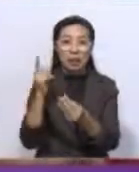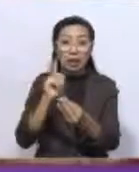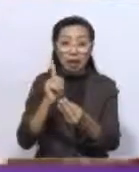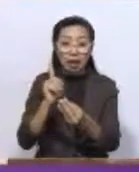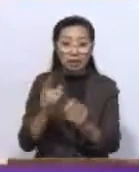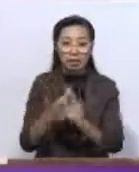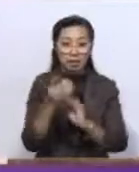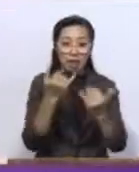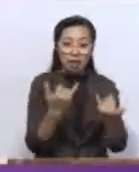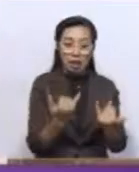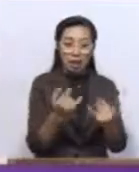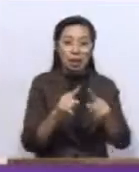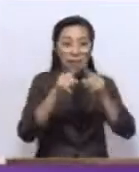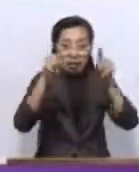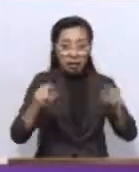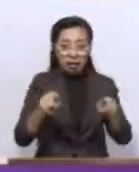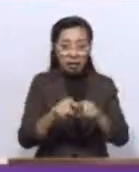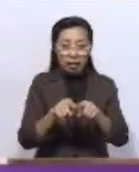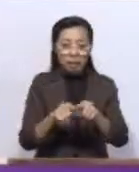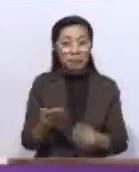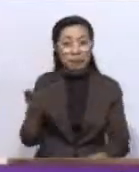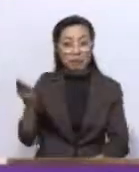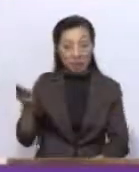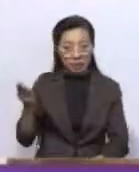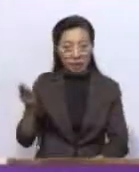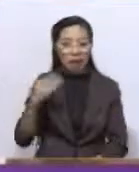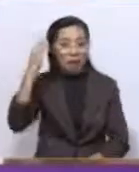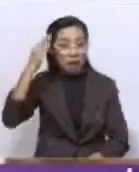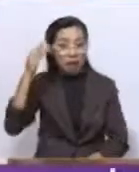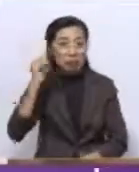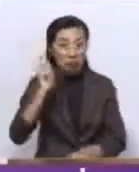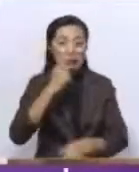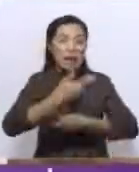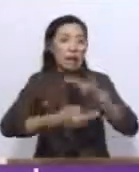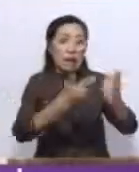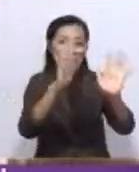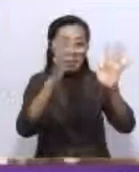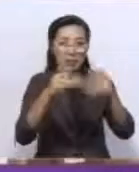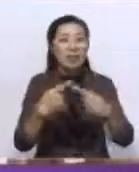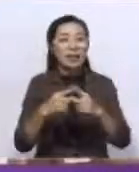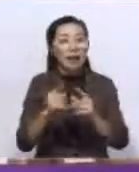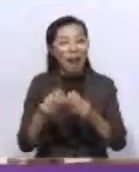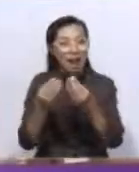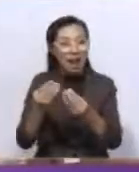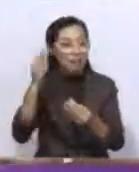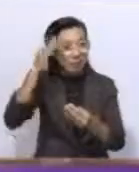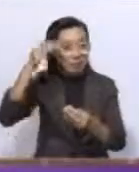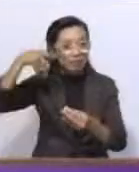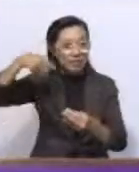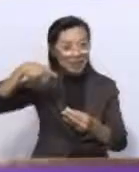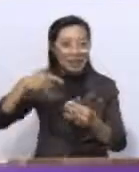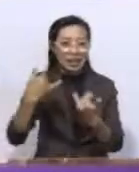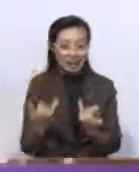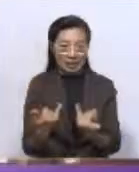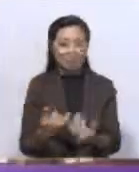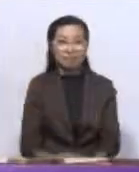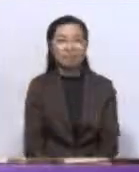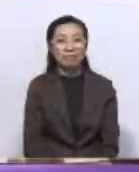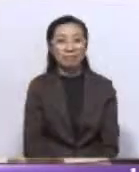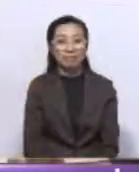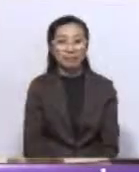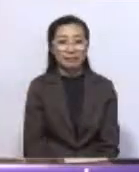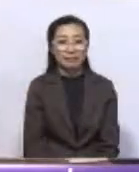ซึ่งสัปดาห์นี้ก็เป็นโปสการ์ดราชมังคลาพิเศษนะคะซึ่งไม่มีการจำหน่ายค่ะทั้งหมดนี้ก็เป็นบรรยากาศงานอุ่นแอร์คลายความหนาวค่ะ